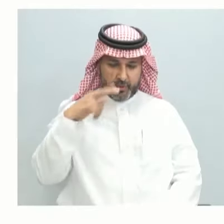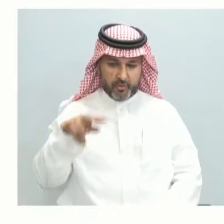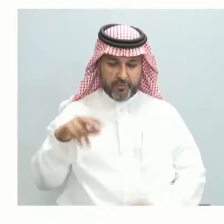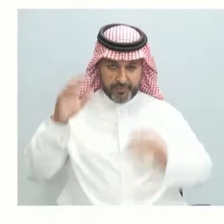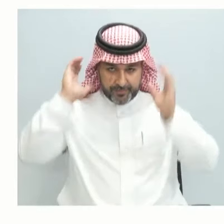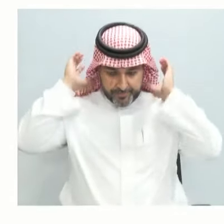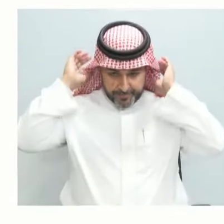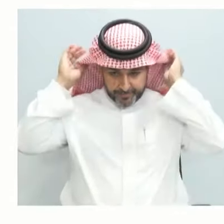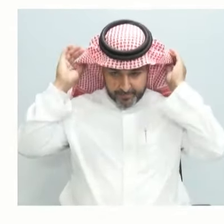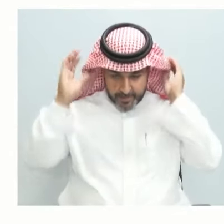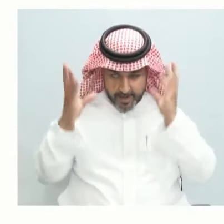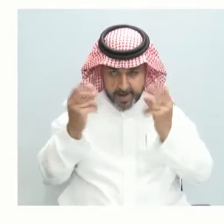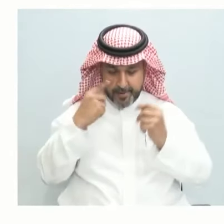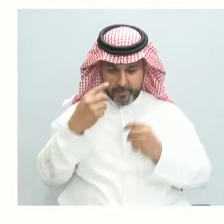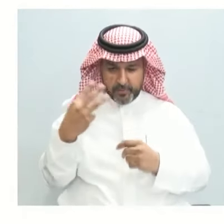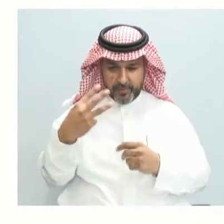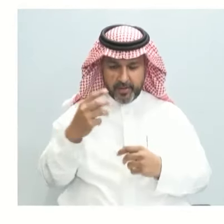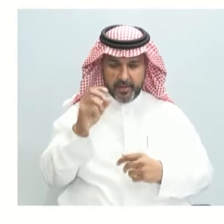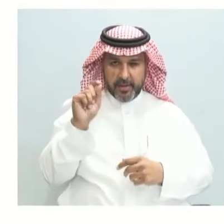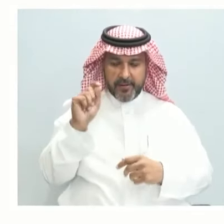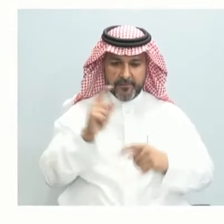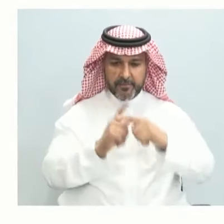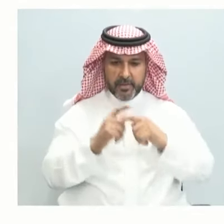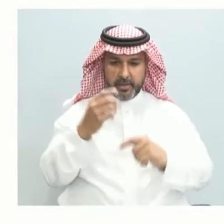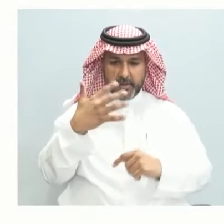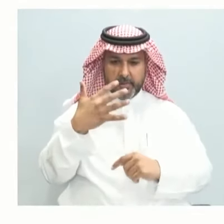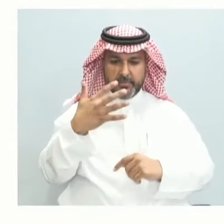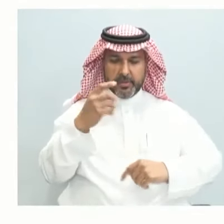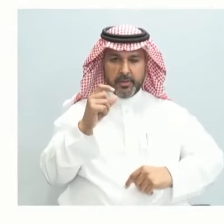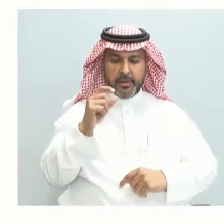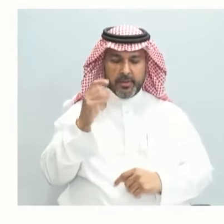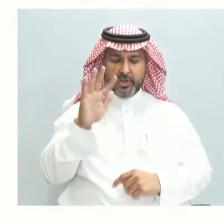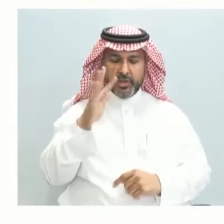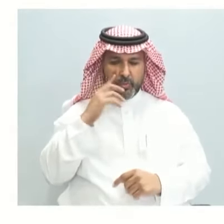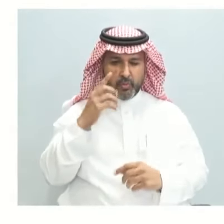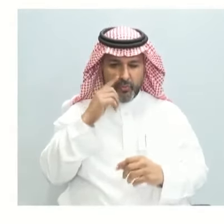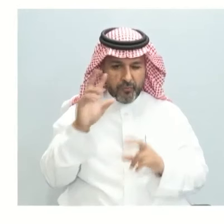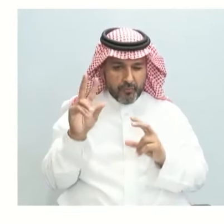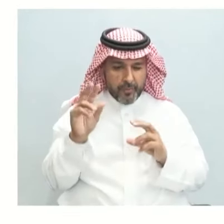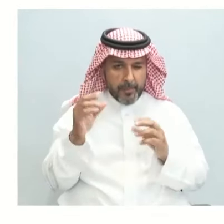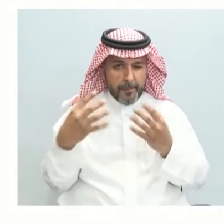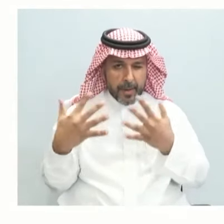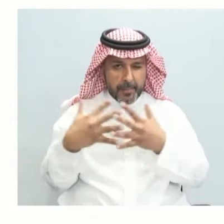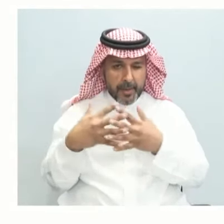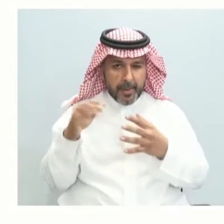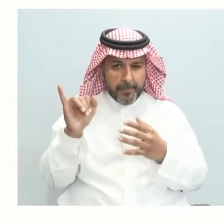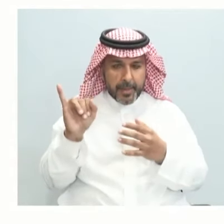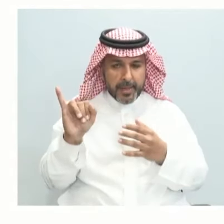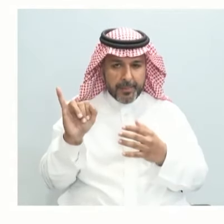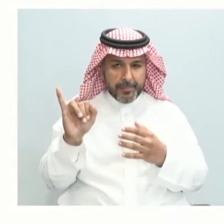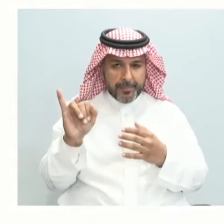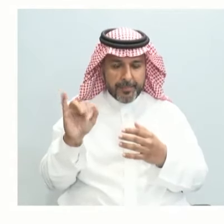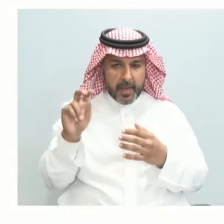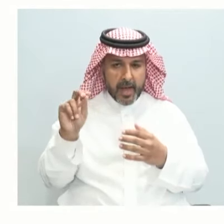لنبدا الان بمقارنه الحل نحتاج الى ايجاد القاسم المشترك الاكبر وكمان نلاحظ هنا القاسم